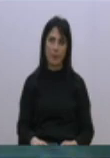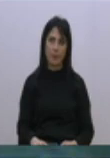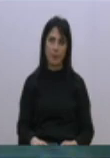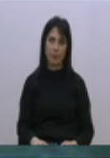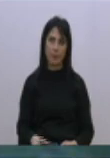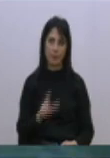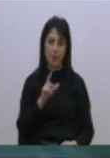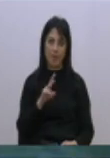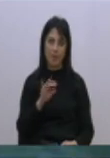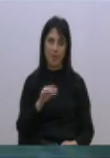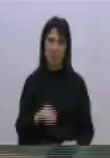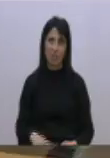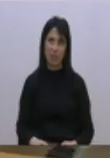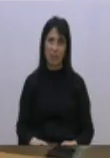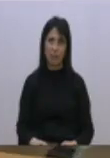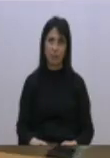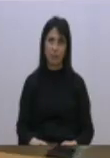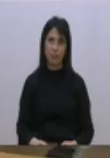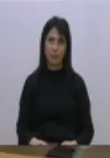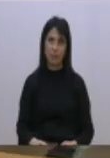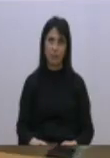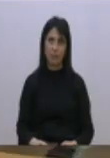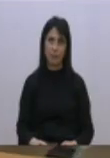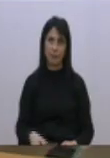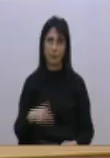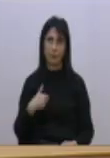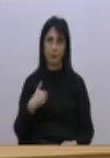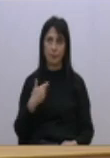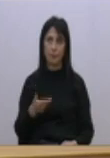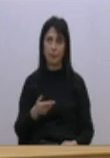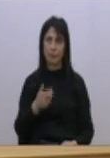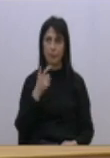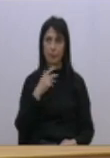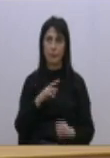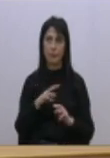ალექსანდრე ელისაშვილი, გიორგი ბოლსკი. გამარჯობა, მოგესალმებით ბატონო